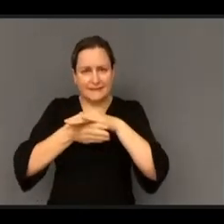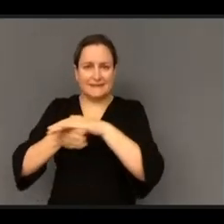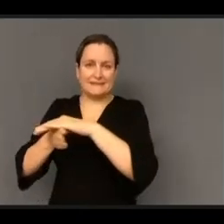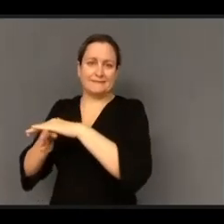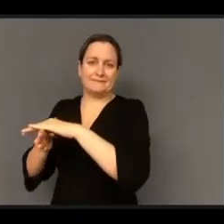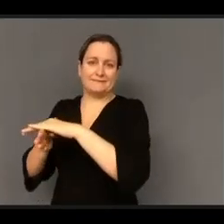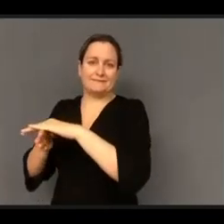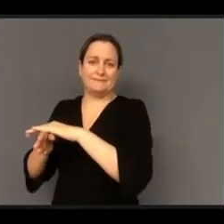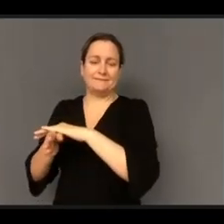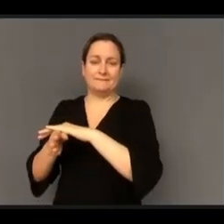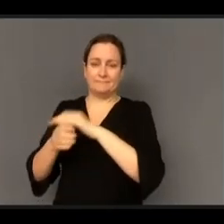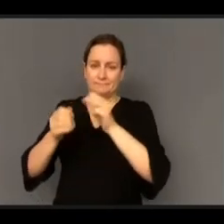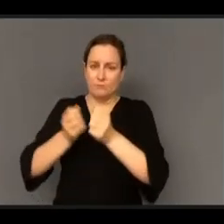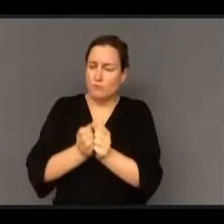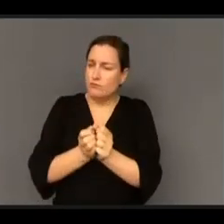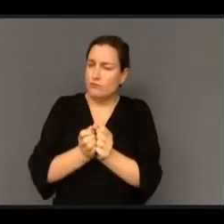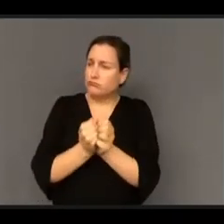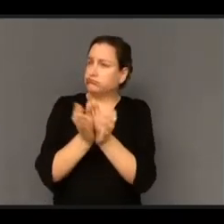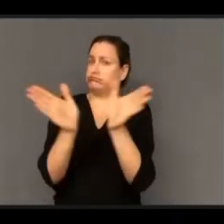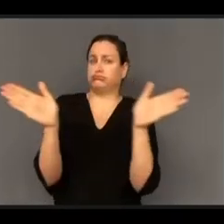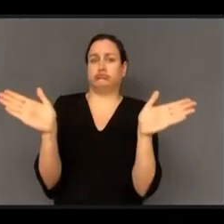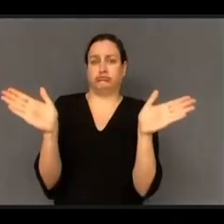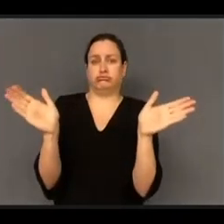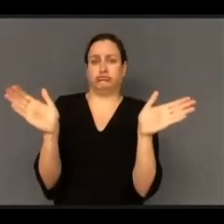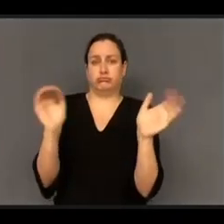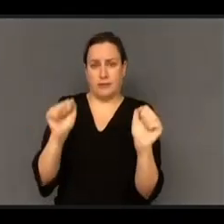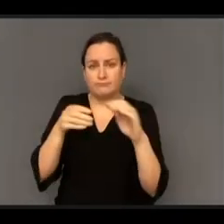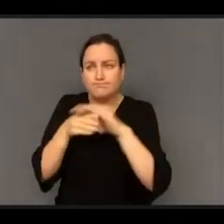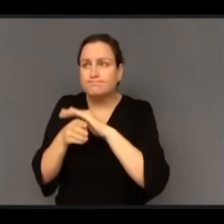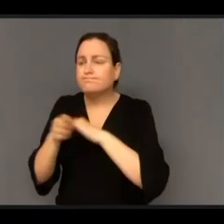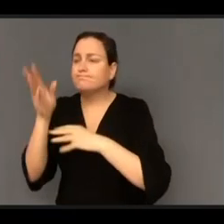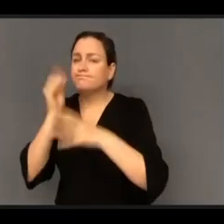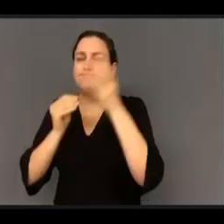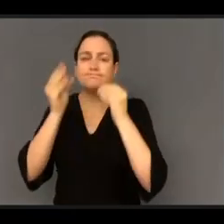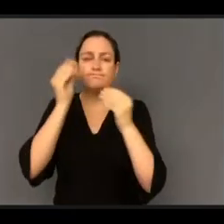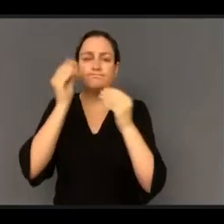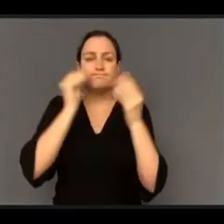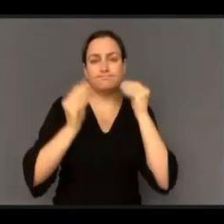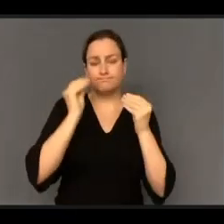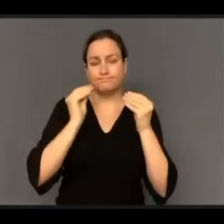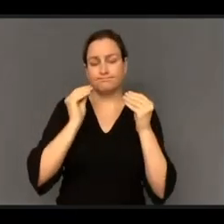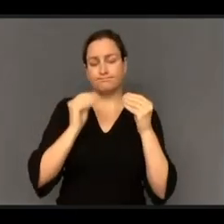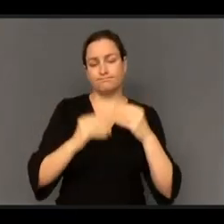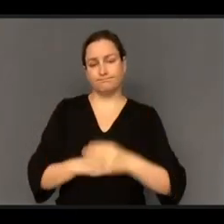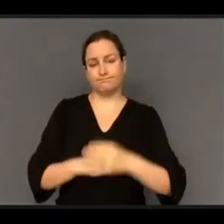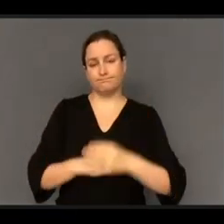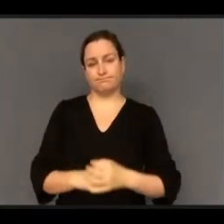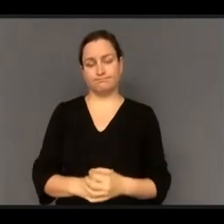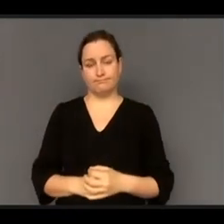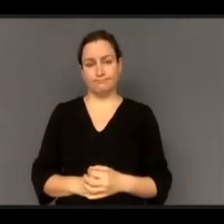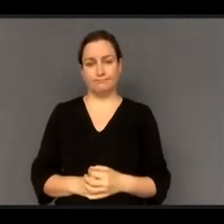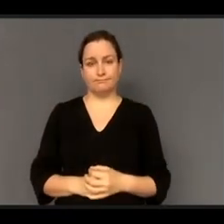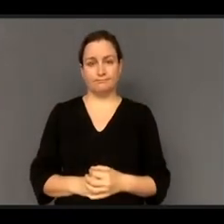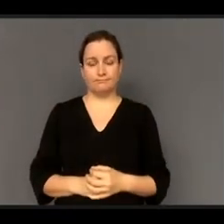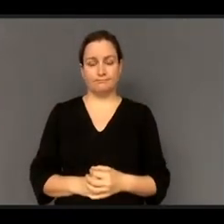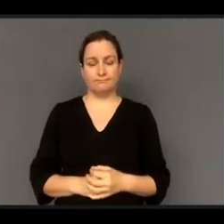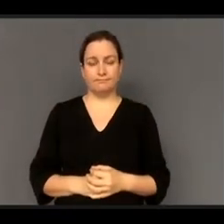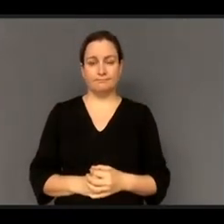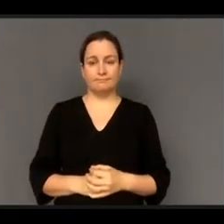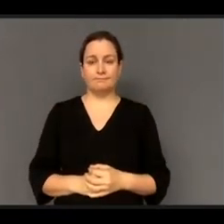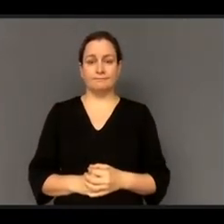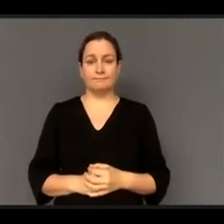であり、生活や社会経済活動にとって不可欠であるだけでな